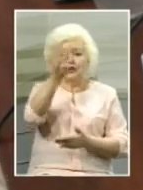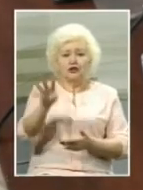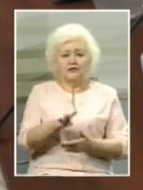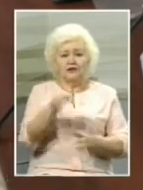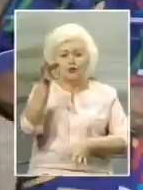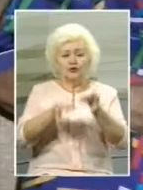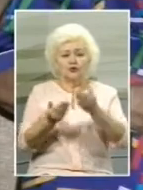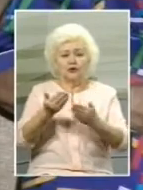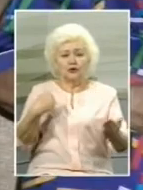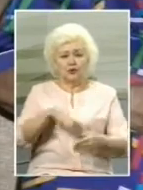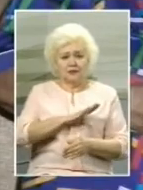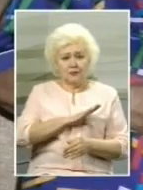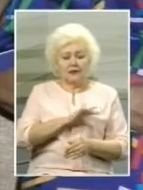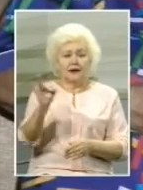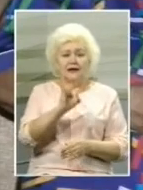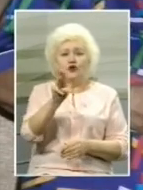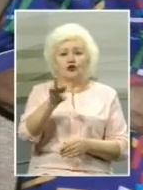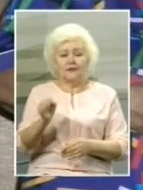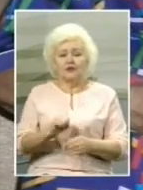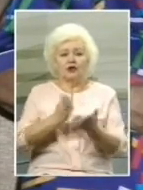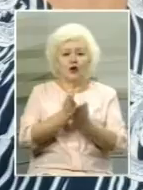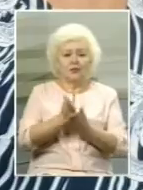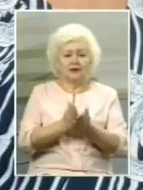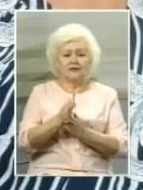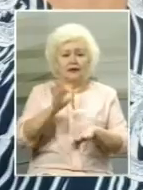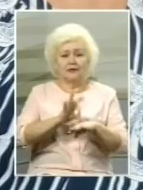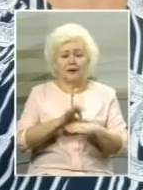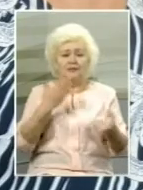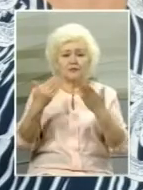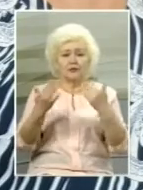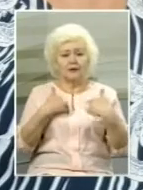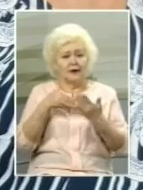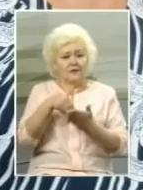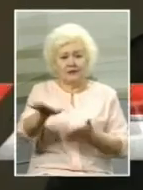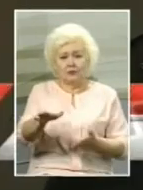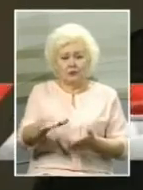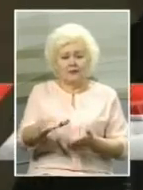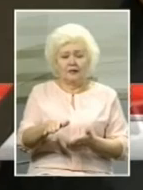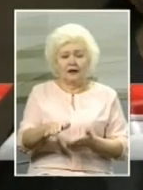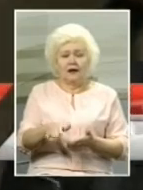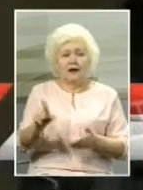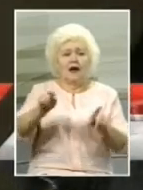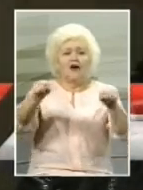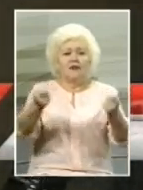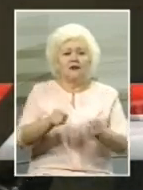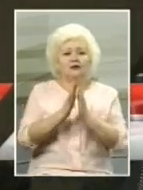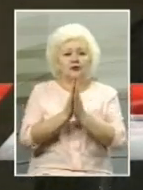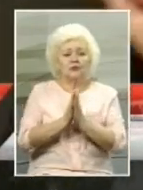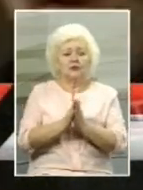до смерти. Ігор Шватченко, який оперував пацієнтку, спілкуватися з нами відмовився. Виключите,